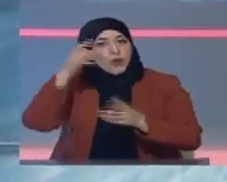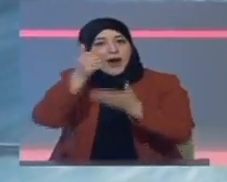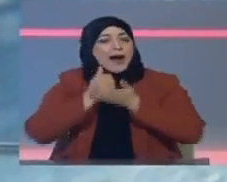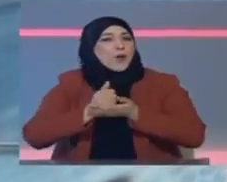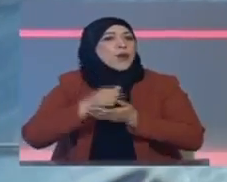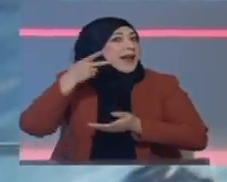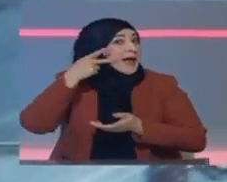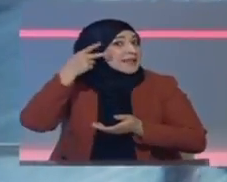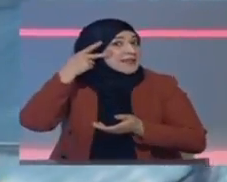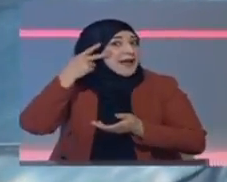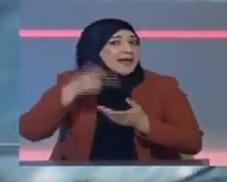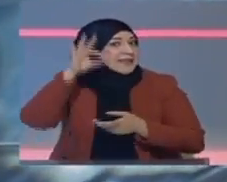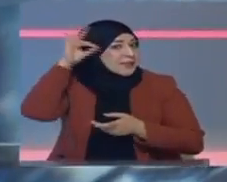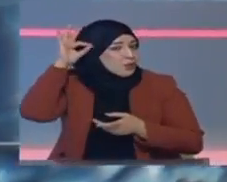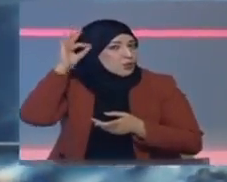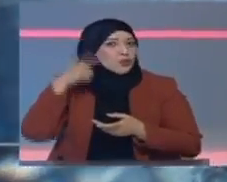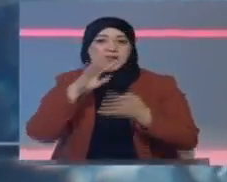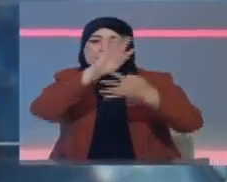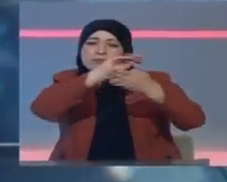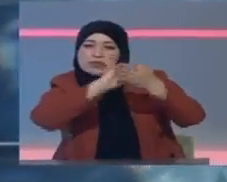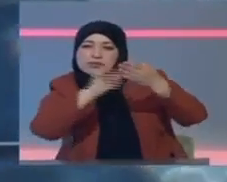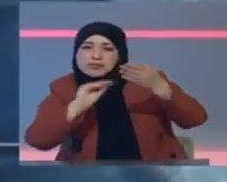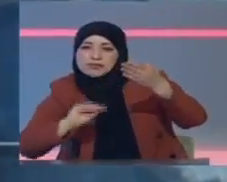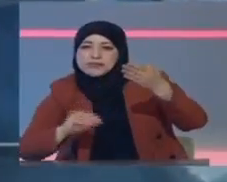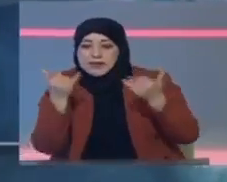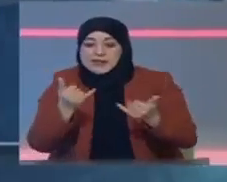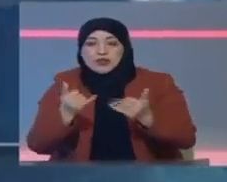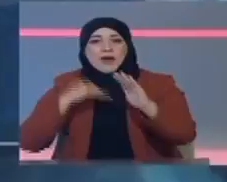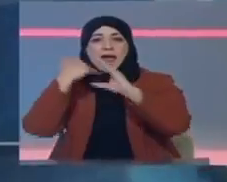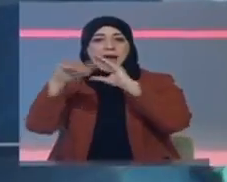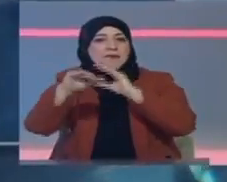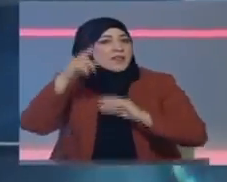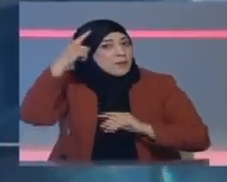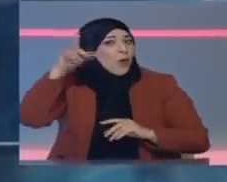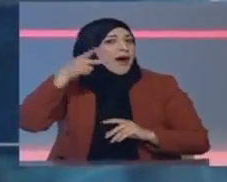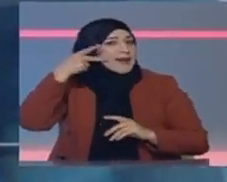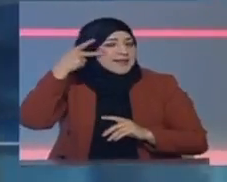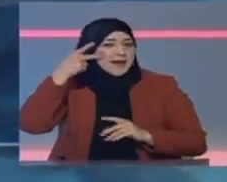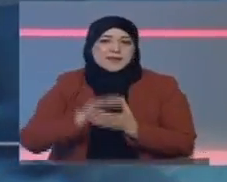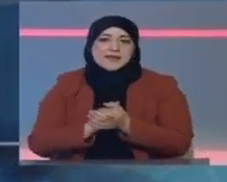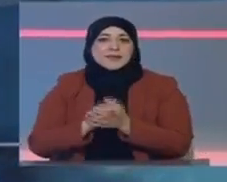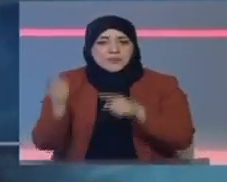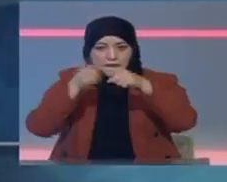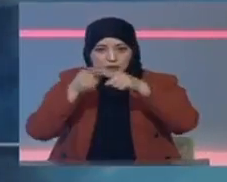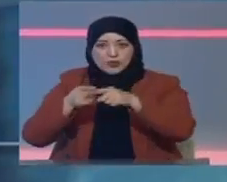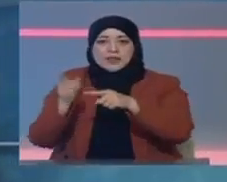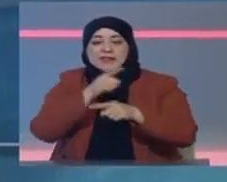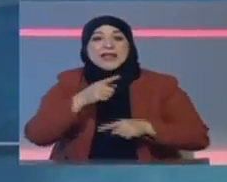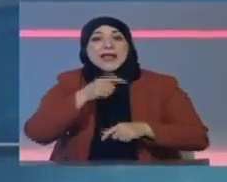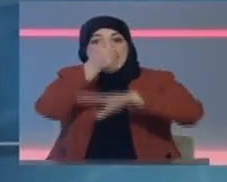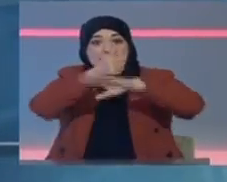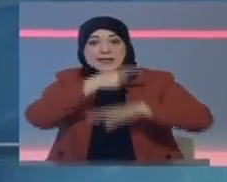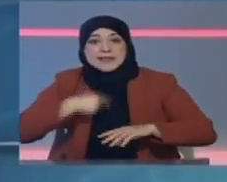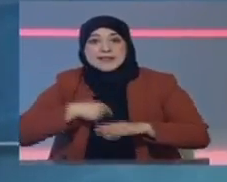الجمهوريه سعيد في رساله خطيه اليوم بحسب بلاغا لرئاسه الجمهوريه كما اكد الرئيس الصيني